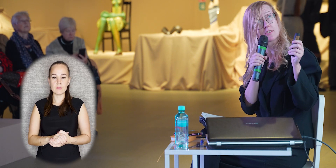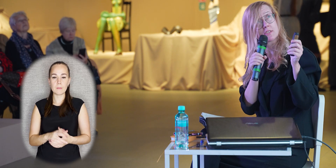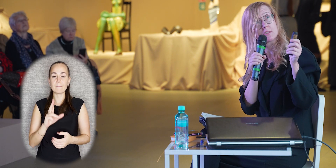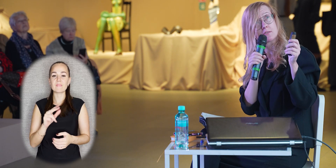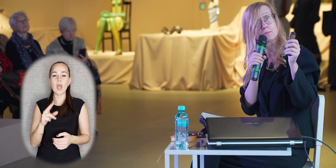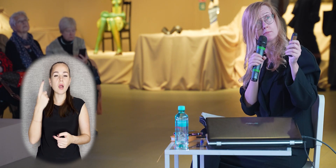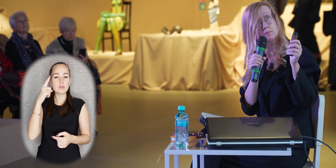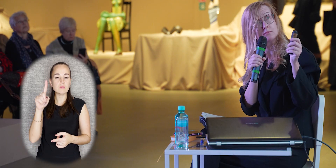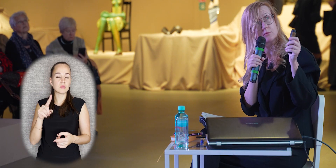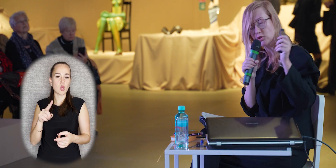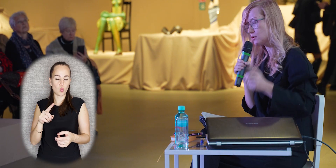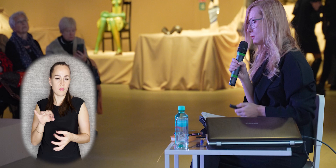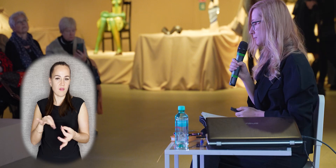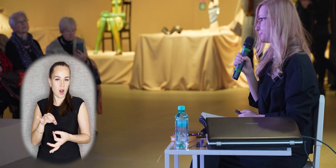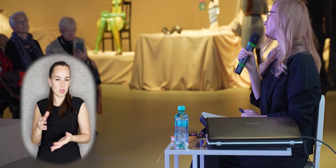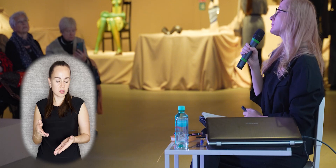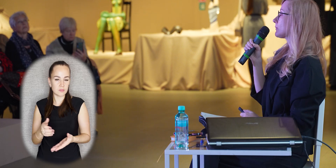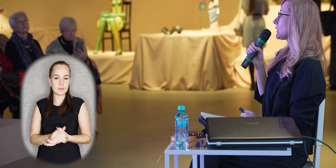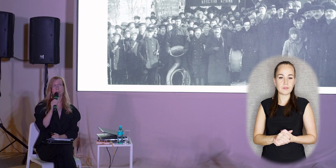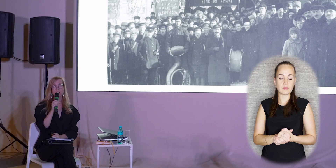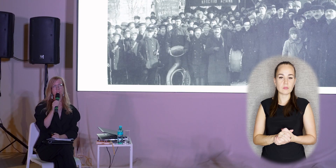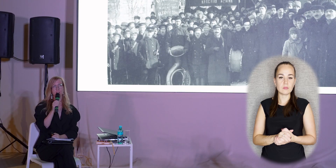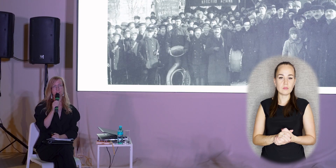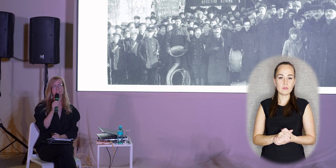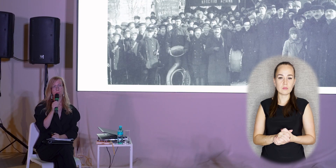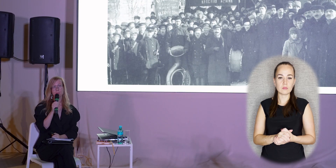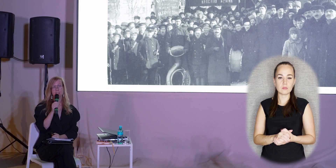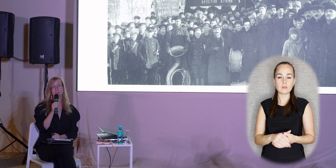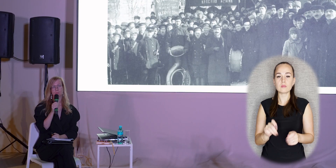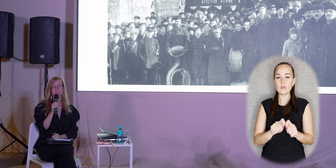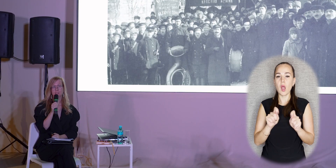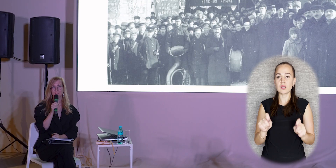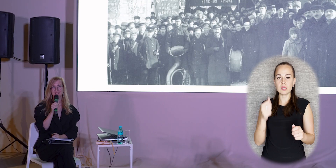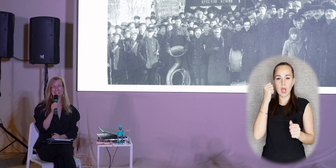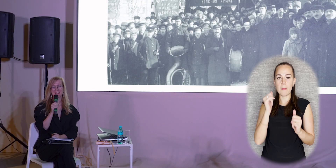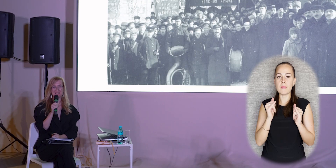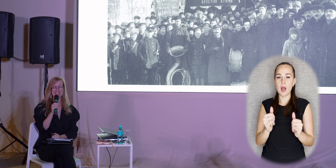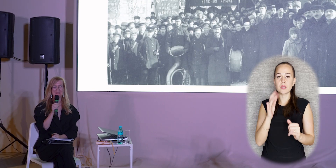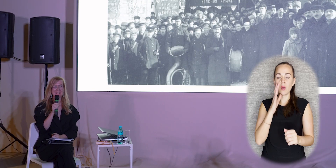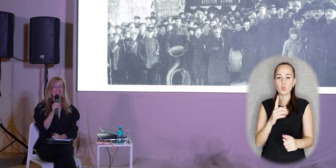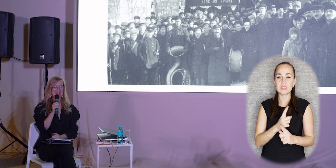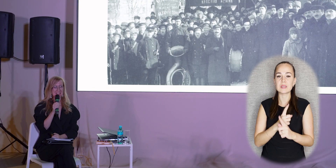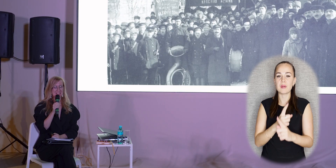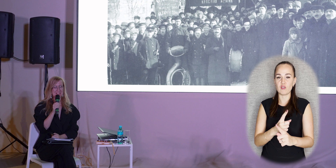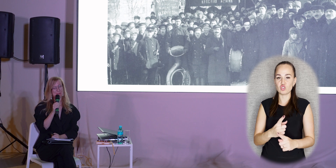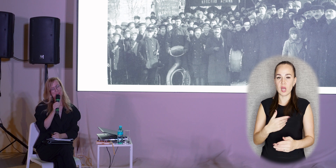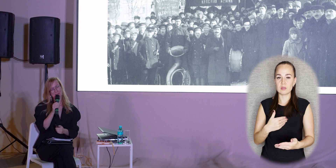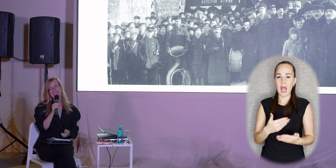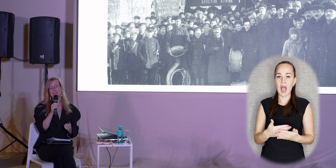задумывалось, что каждое открытие памятника будет сопровождаться активной